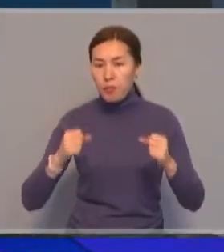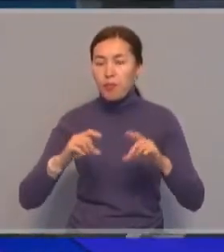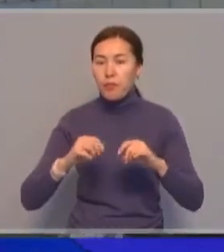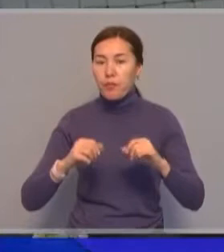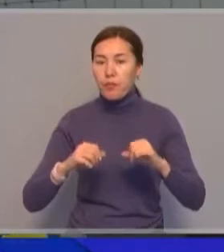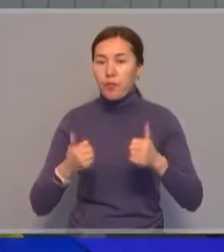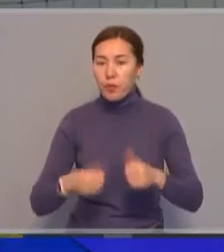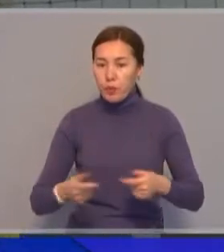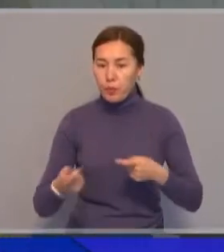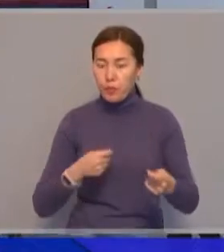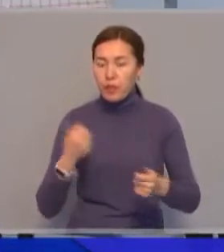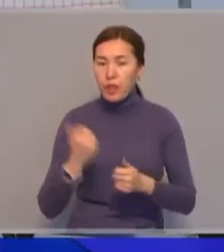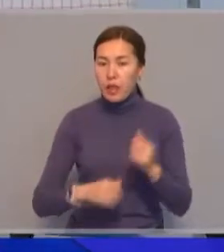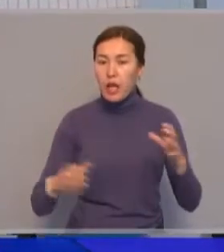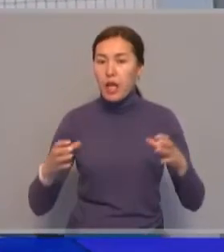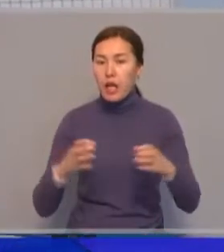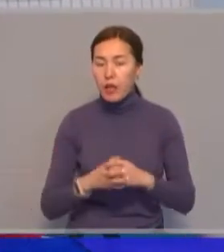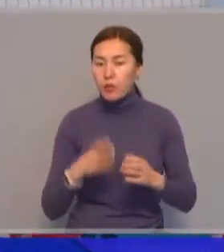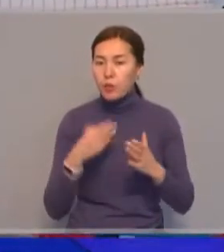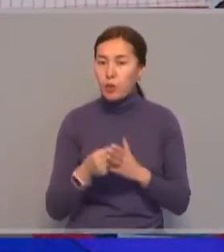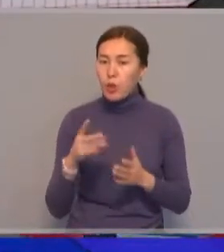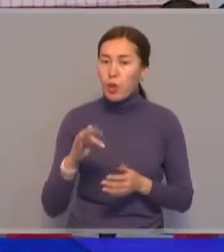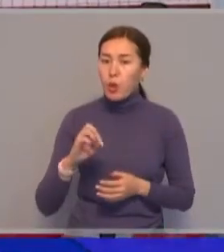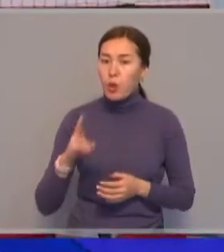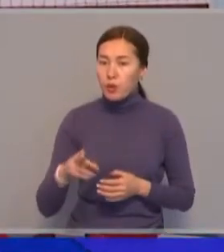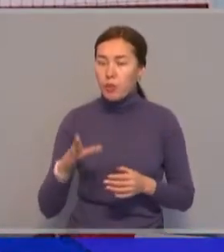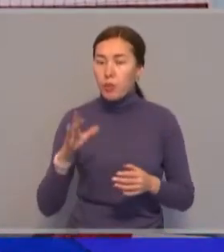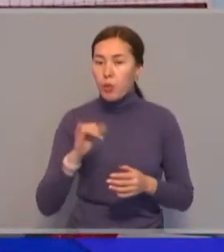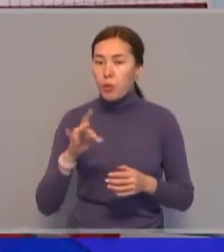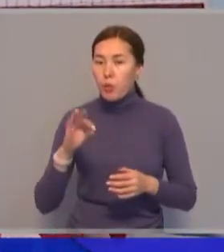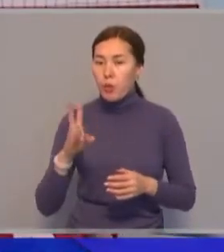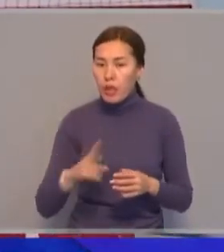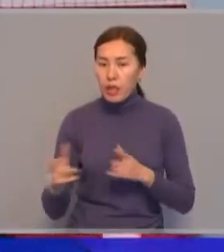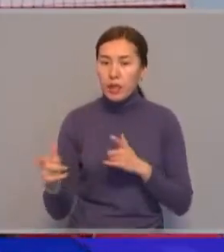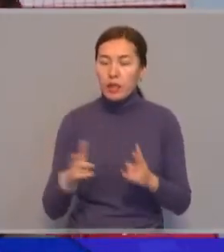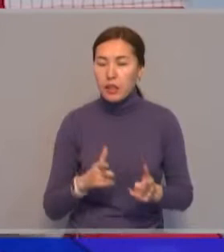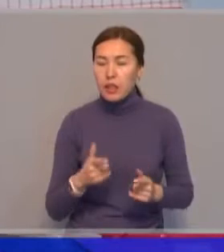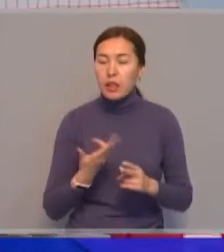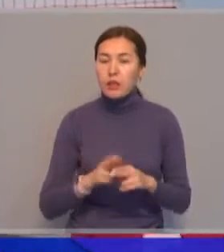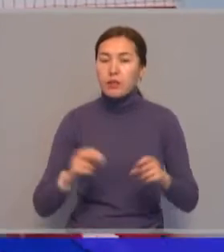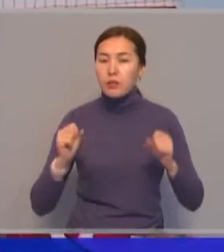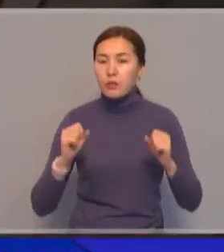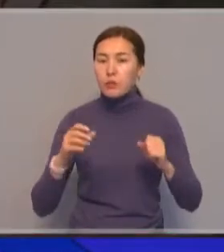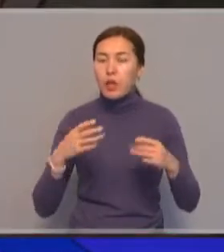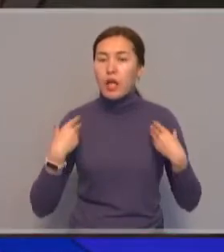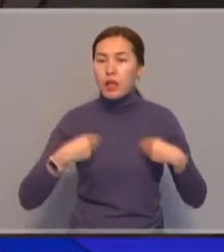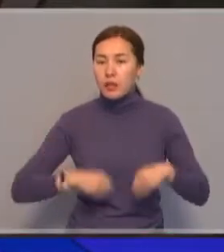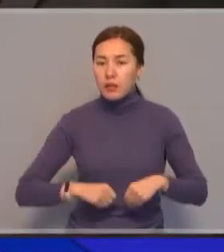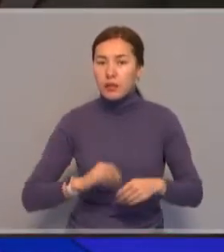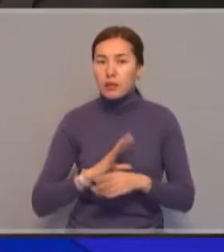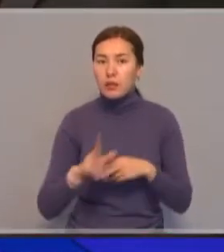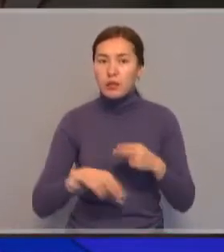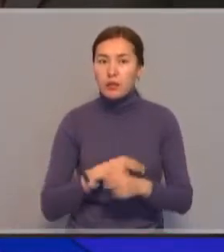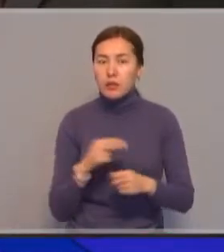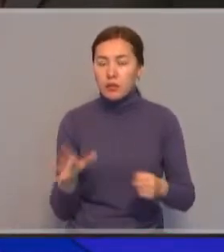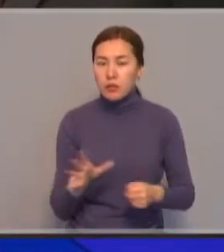форматында ұйымдастырылады. Әр мектеп командаларының өз логотиптері мен ұрандары жасалған. Командалар арасында спорттық формаларымен қамтамасыз